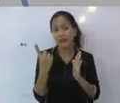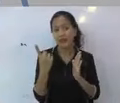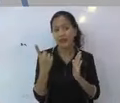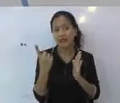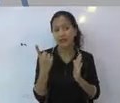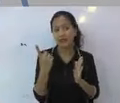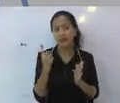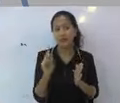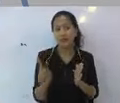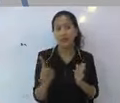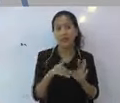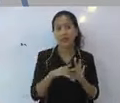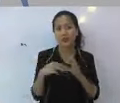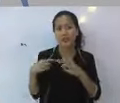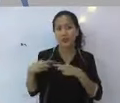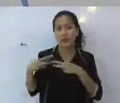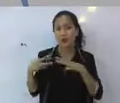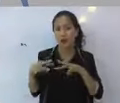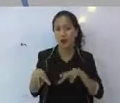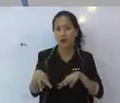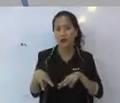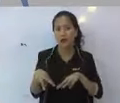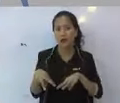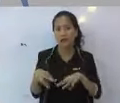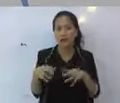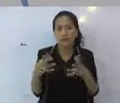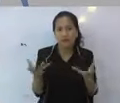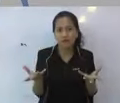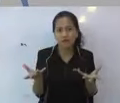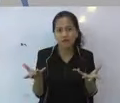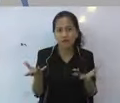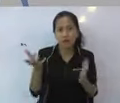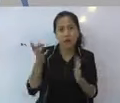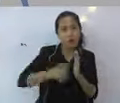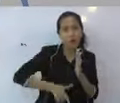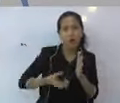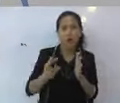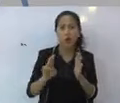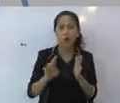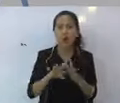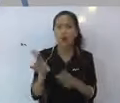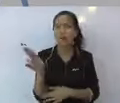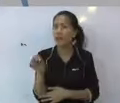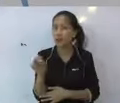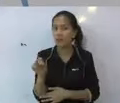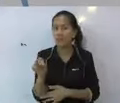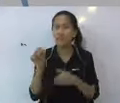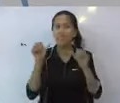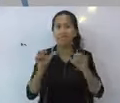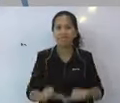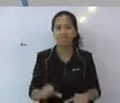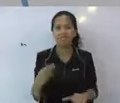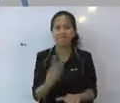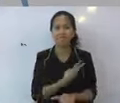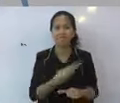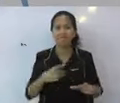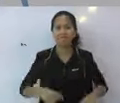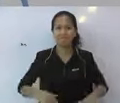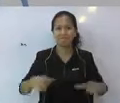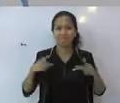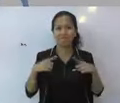a while. Sabi nga, a low or no. Bisibihin kahit wala, pwede tayo mabuhay. Kaya lang sila